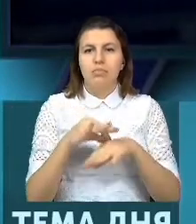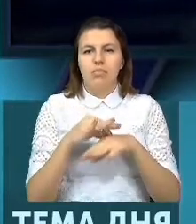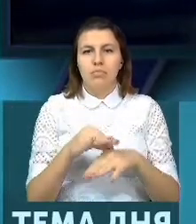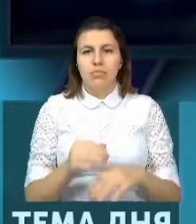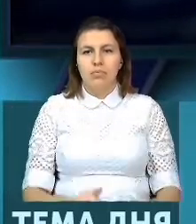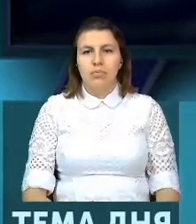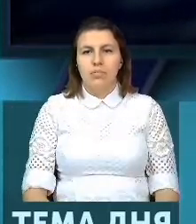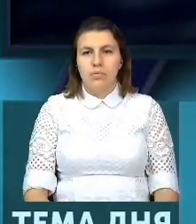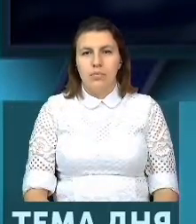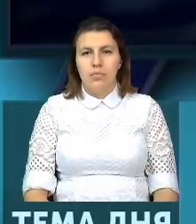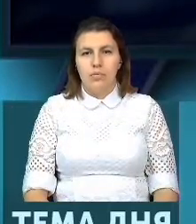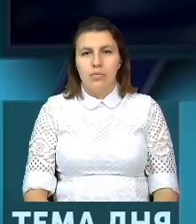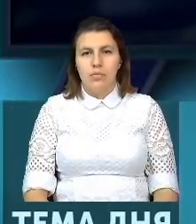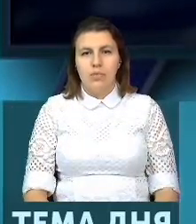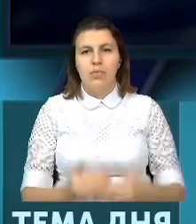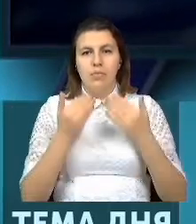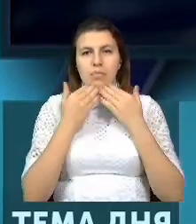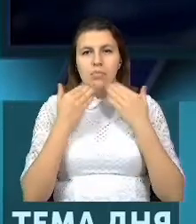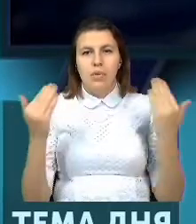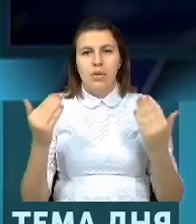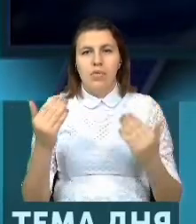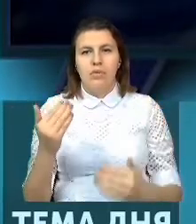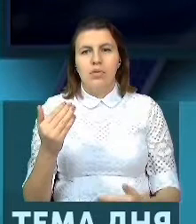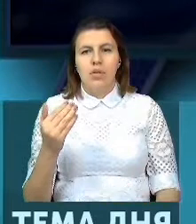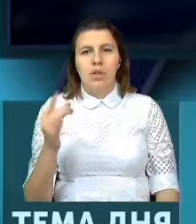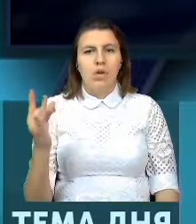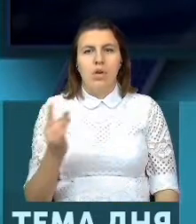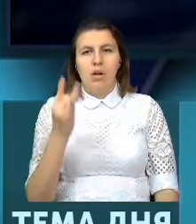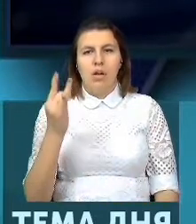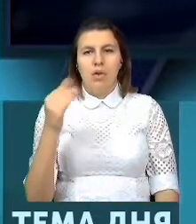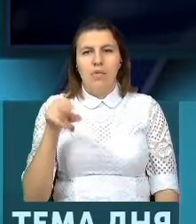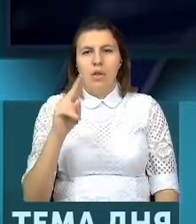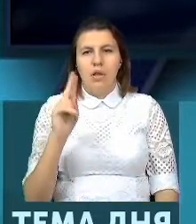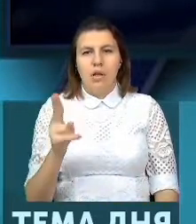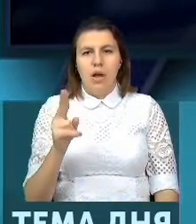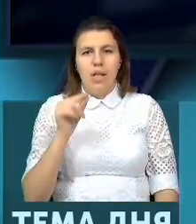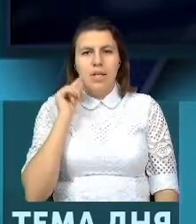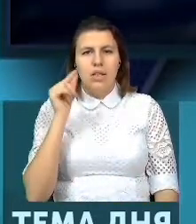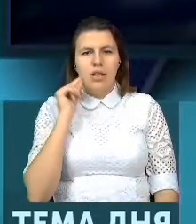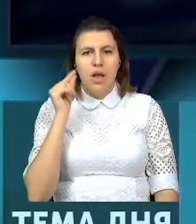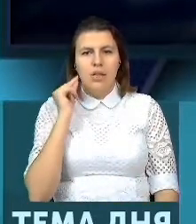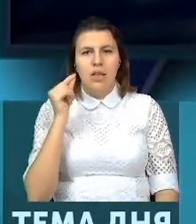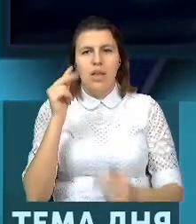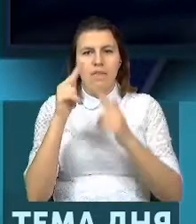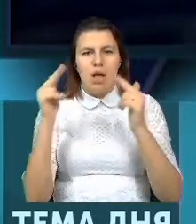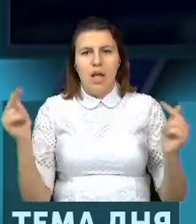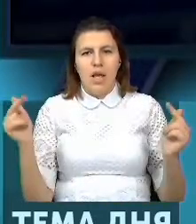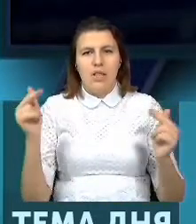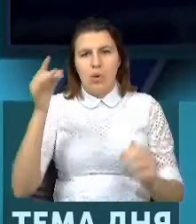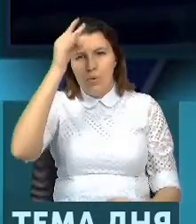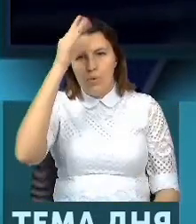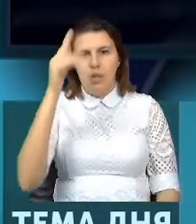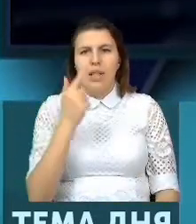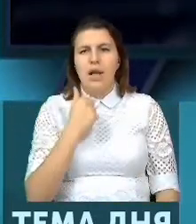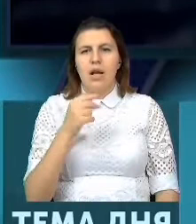В останній раз, коли я був в якомусь ДК, це був, мабуть, Лисичанський палац культури, дворець культури, який на Красній. І я там був по